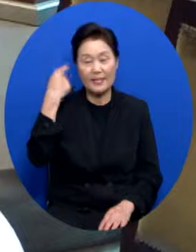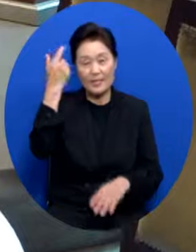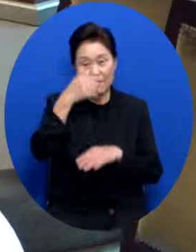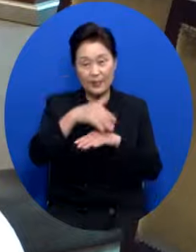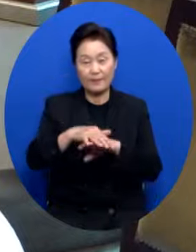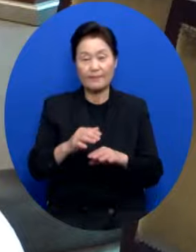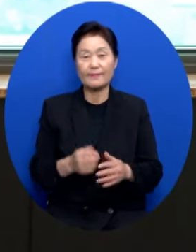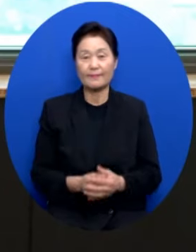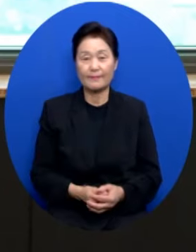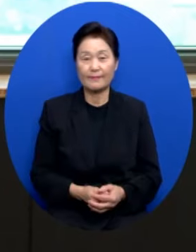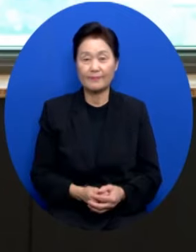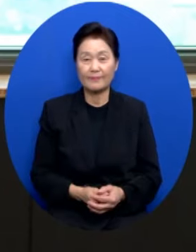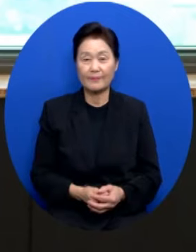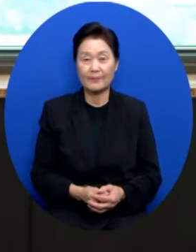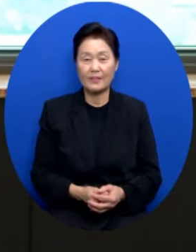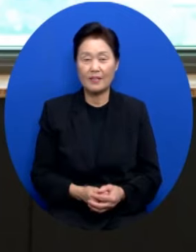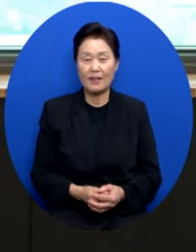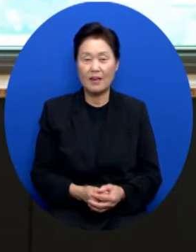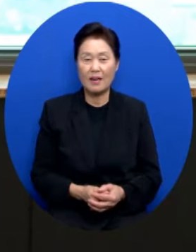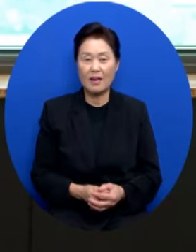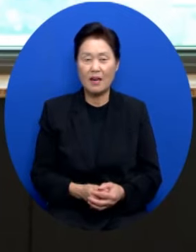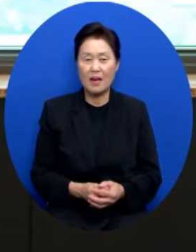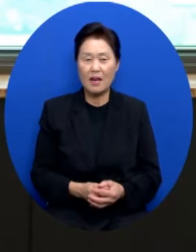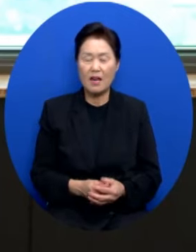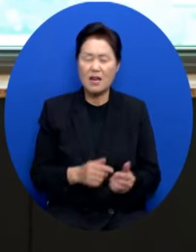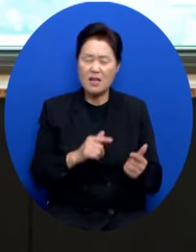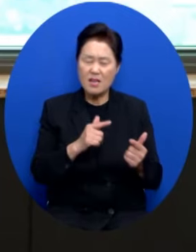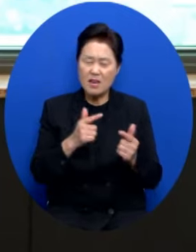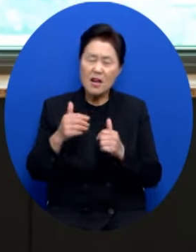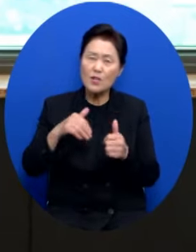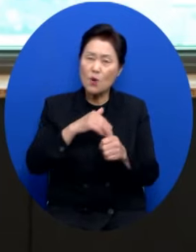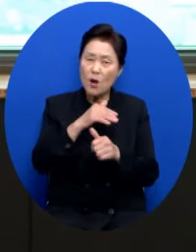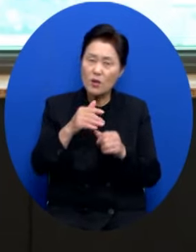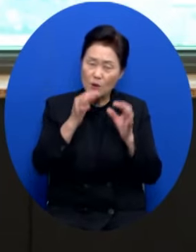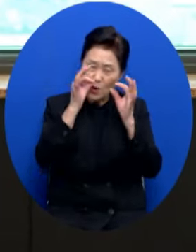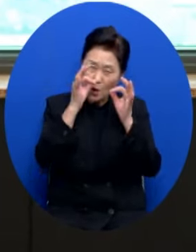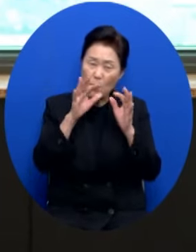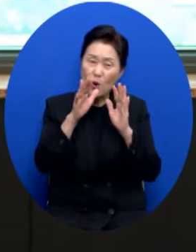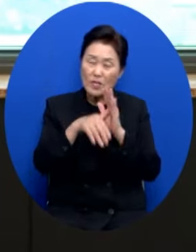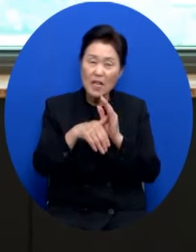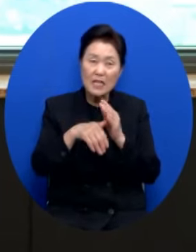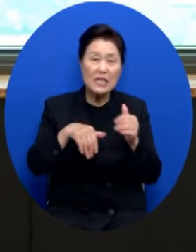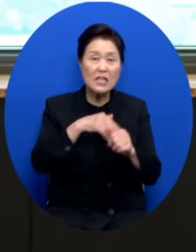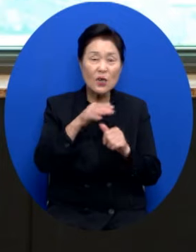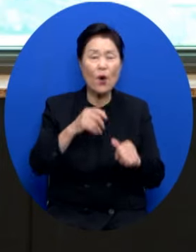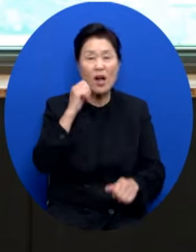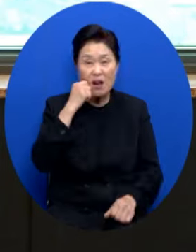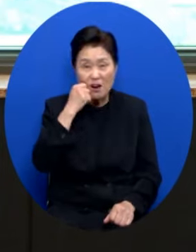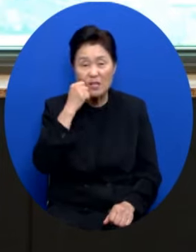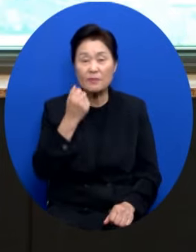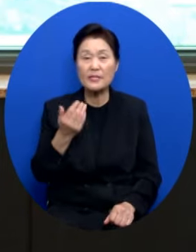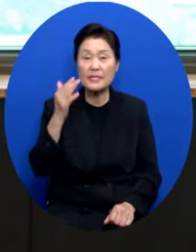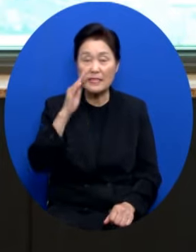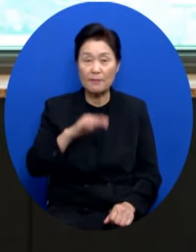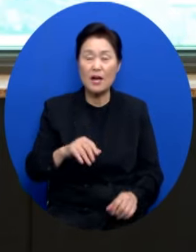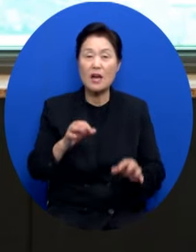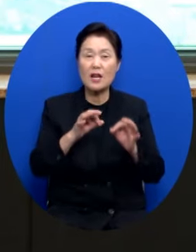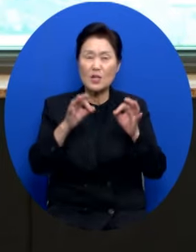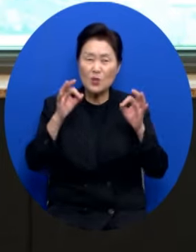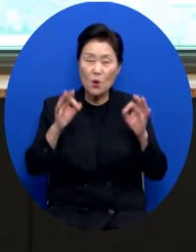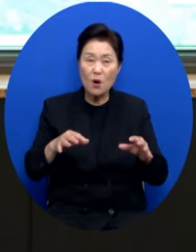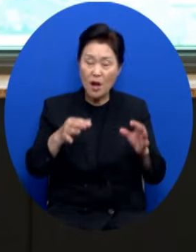예정입니다. 여러 가지 환경적으로 보면 어렵습니다. 그러나 지금까지 몇십 년 동안에 어렵지 않는